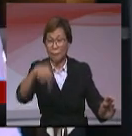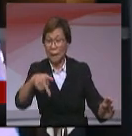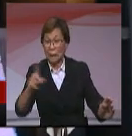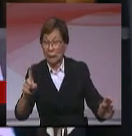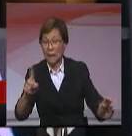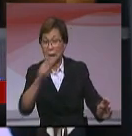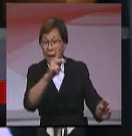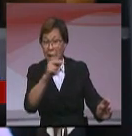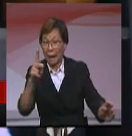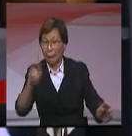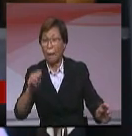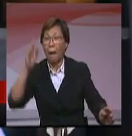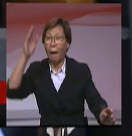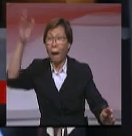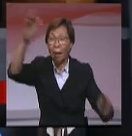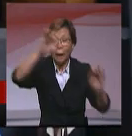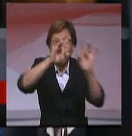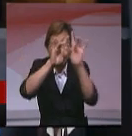melakukan saringan